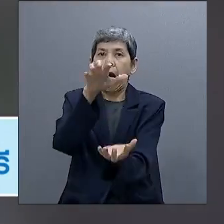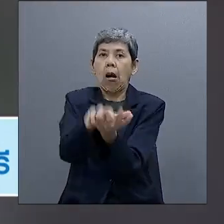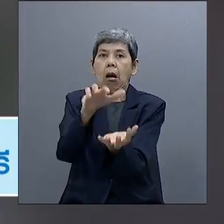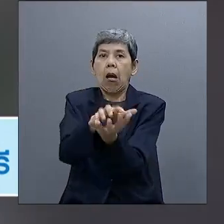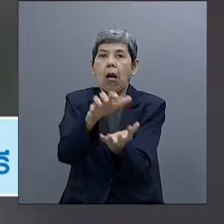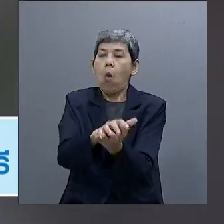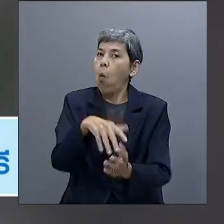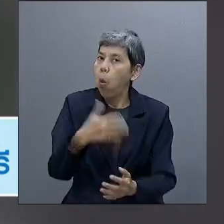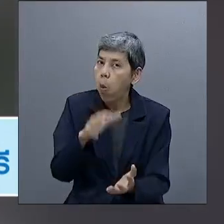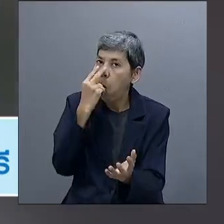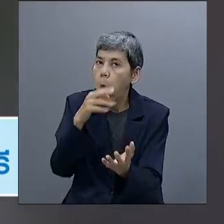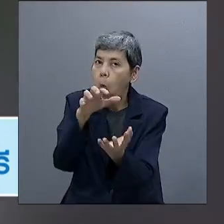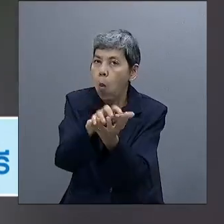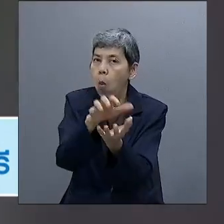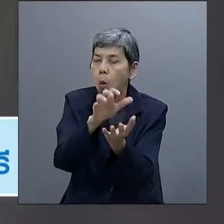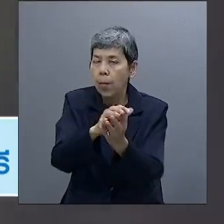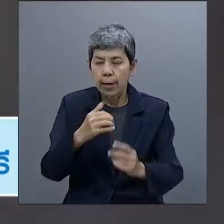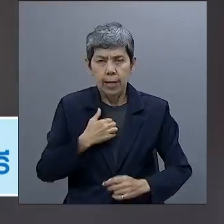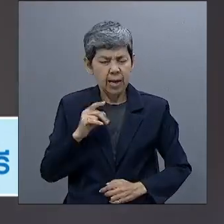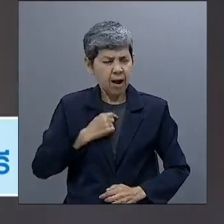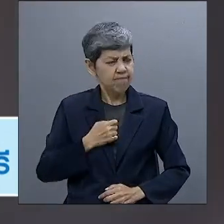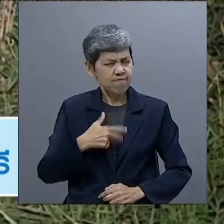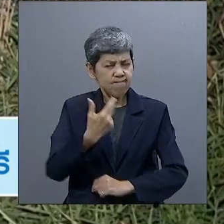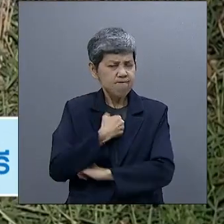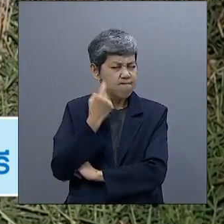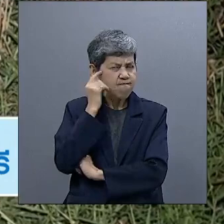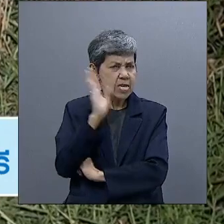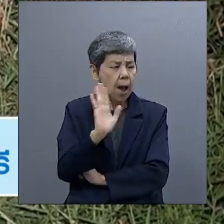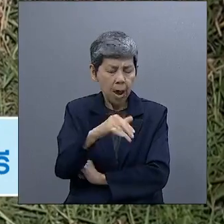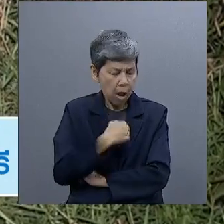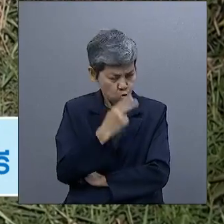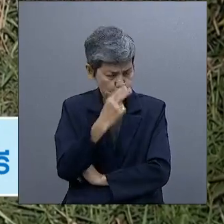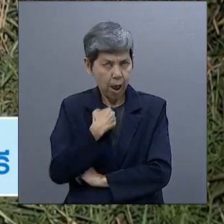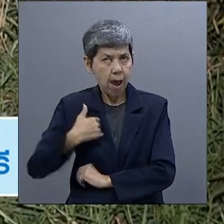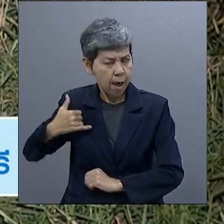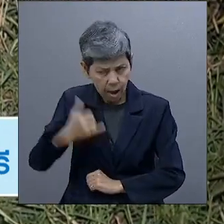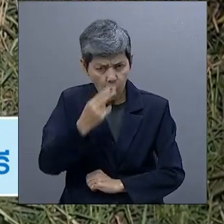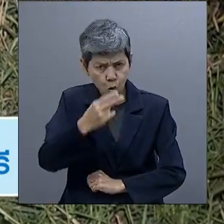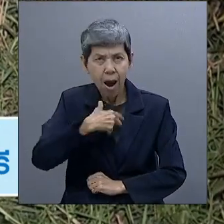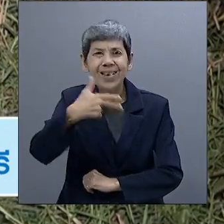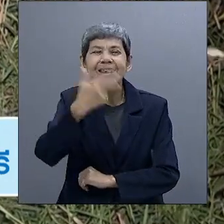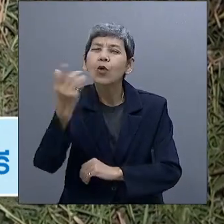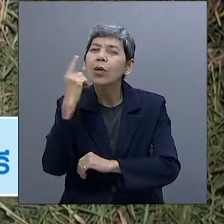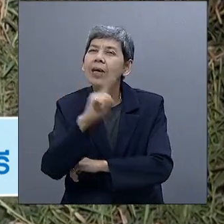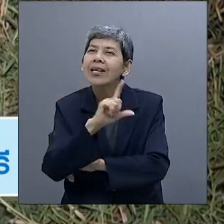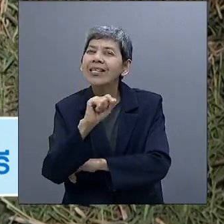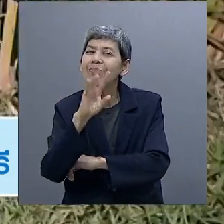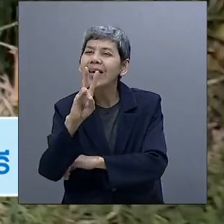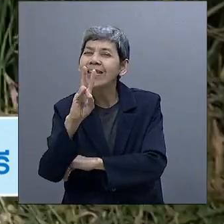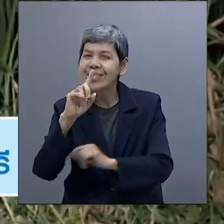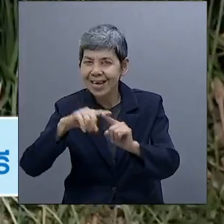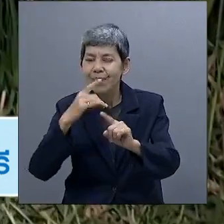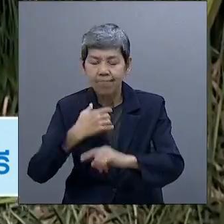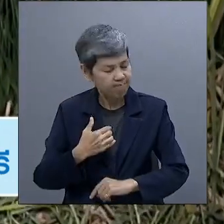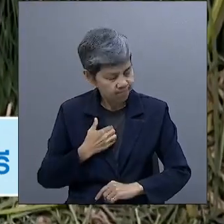ข้ตัวเป็นๆ เลยค่ะทีมข่าวไม่เชื่อค่ะก็เลยท้าพิสูจน์ลงพื้นที่ไปเลยค่ะเมื่อวันที่27สิงหาคมที่ผ่านม